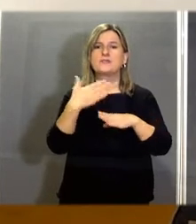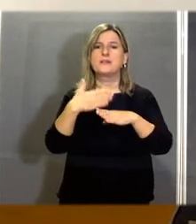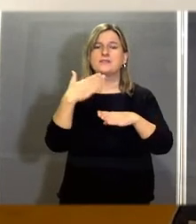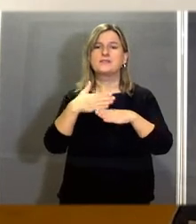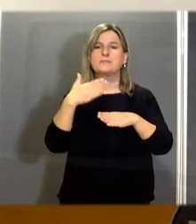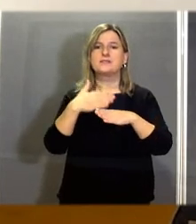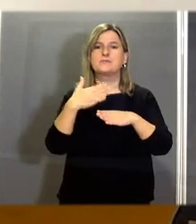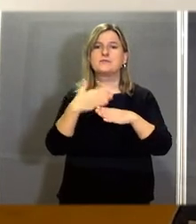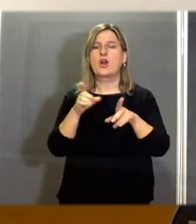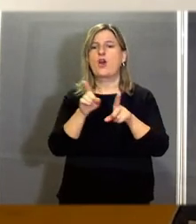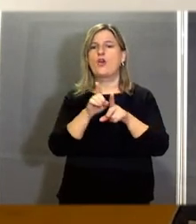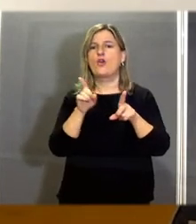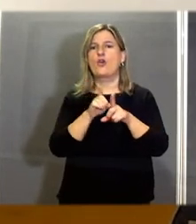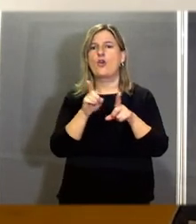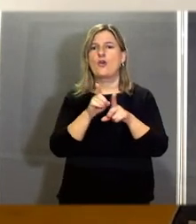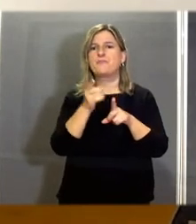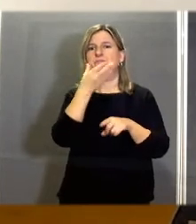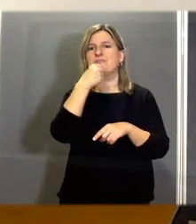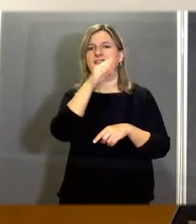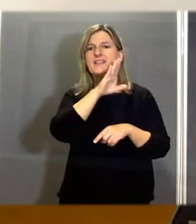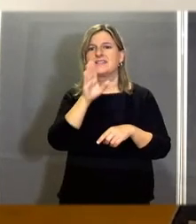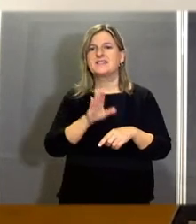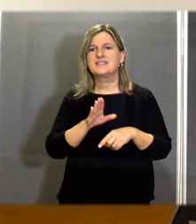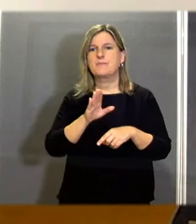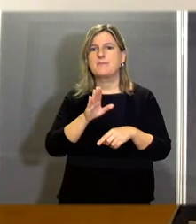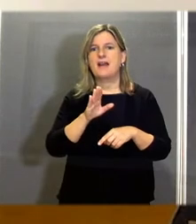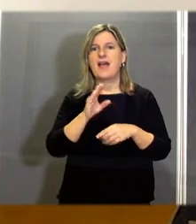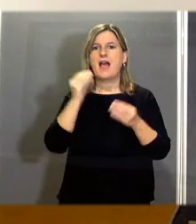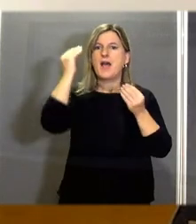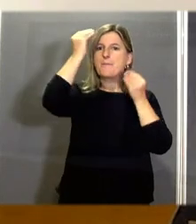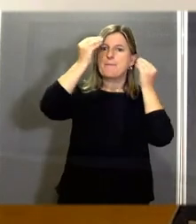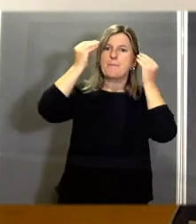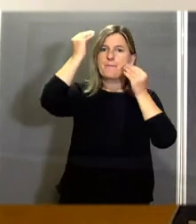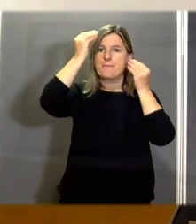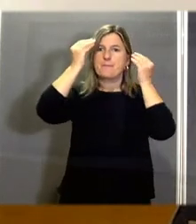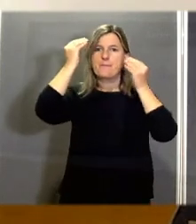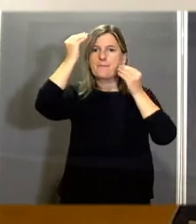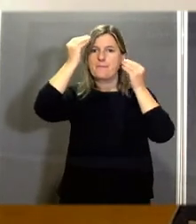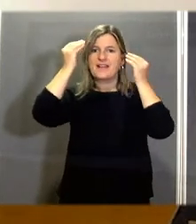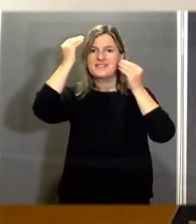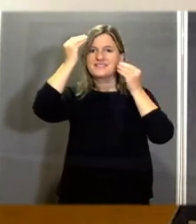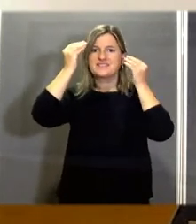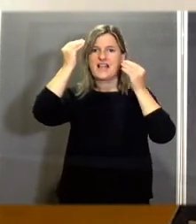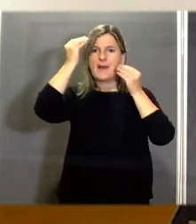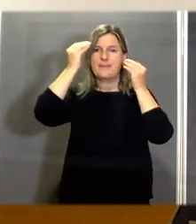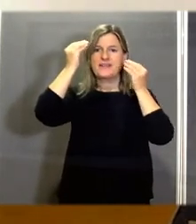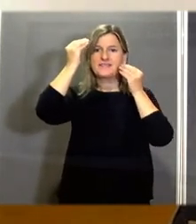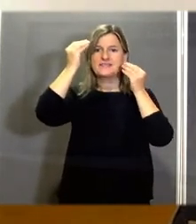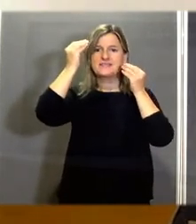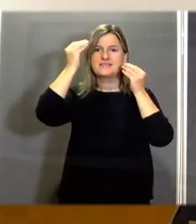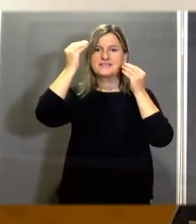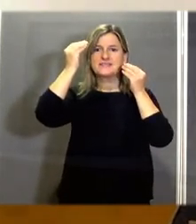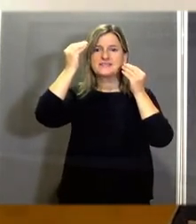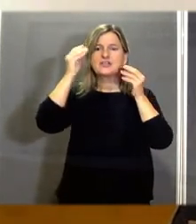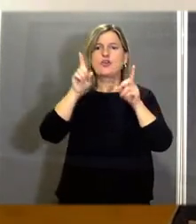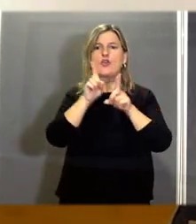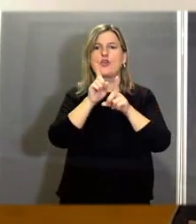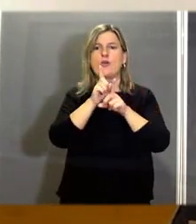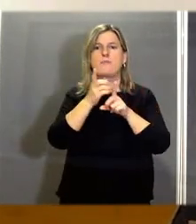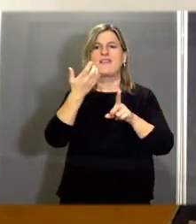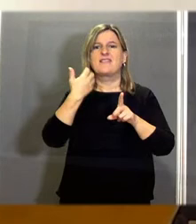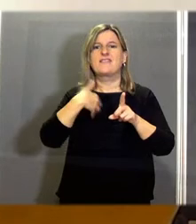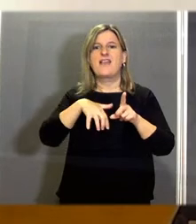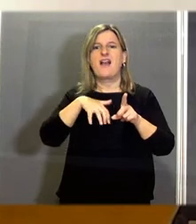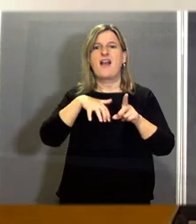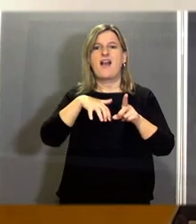que, d'alguna manera, els pensaments establerts, els pensaments que ja dominen, que